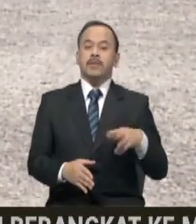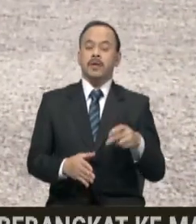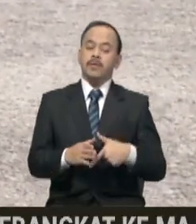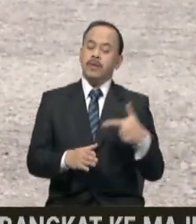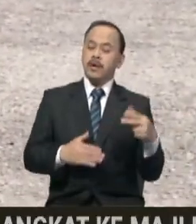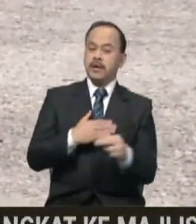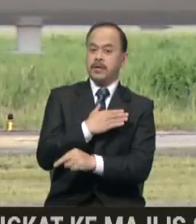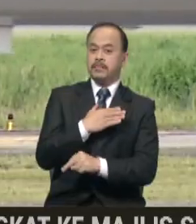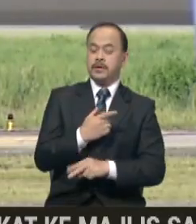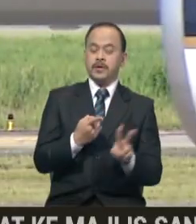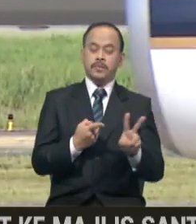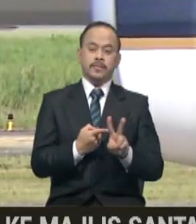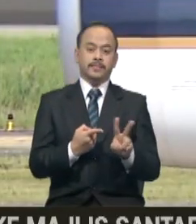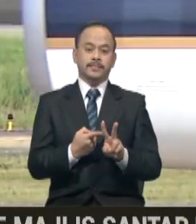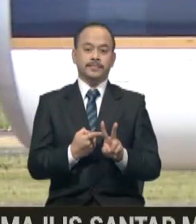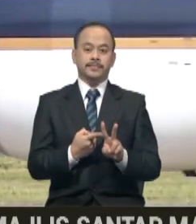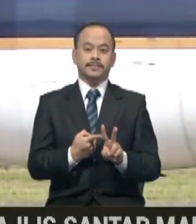Kedua.